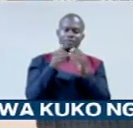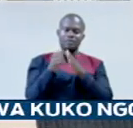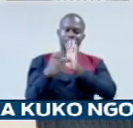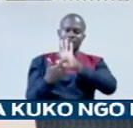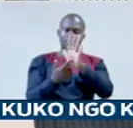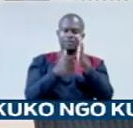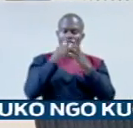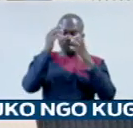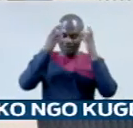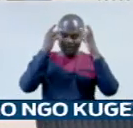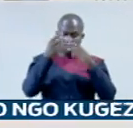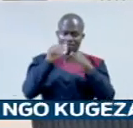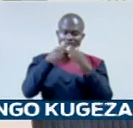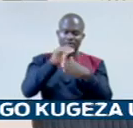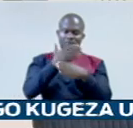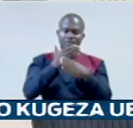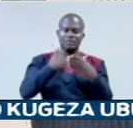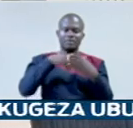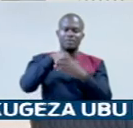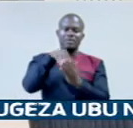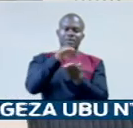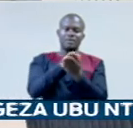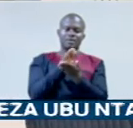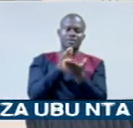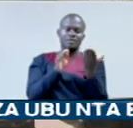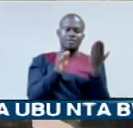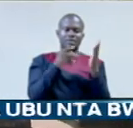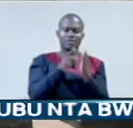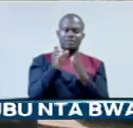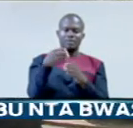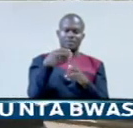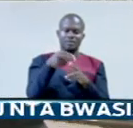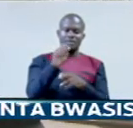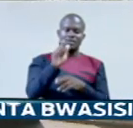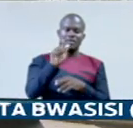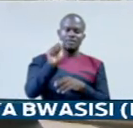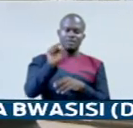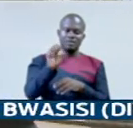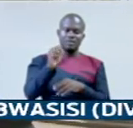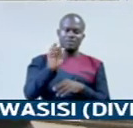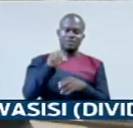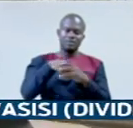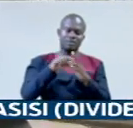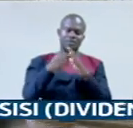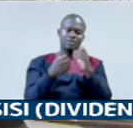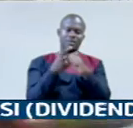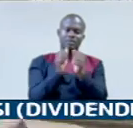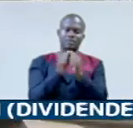bagaragaza impungenge ku mafaranga y'imigabane bafite muri banki y'abaturage ubu yaguzwe na societe Atrasmara kuva muri